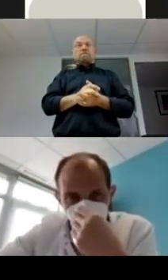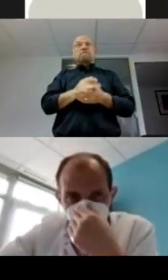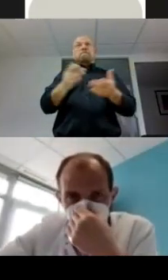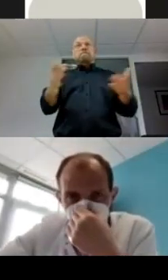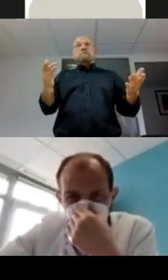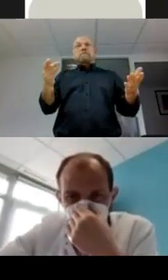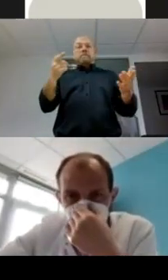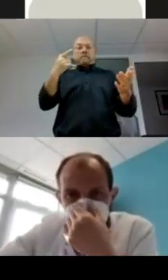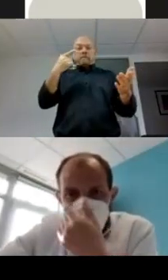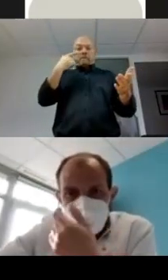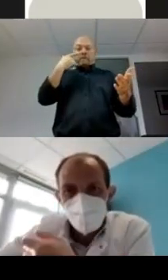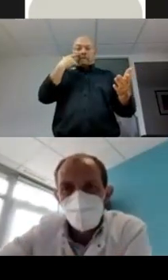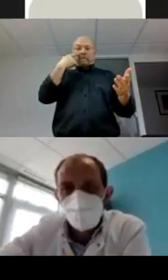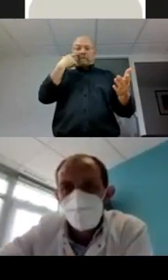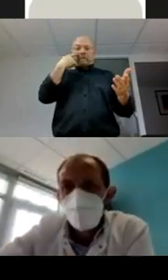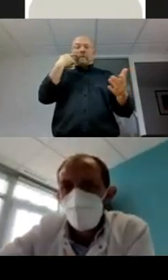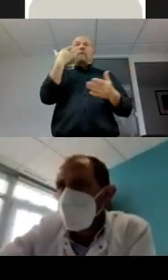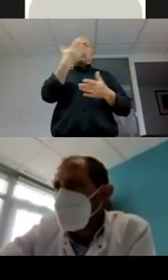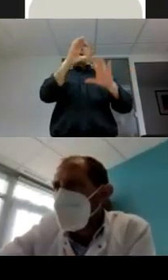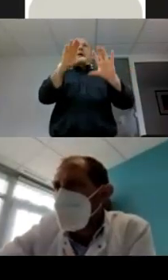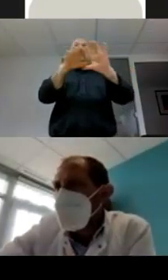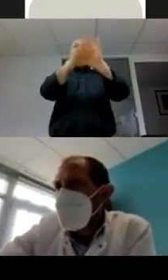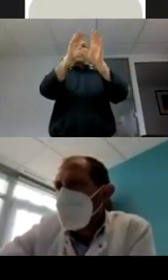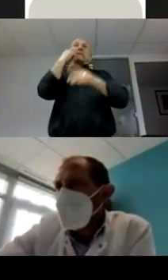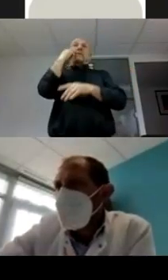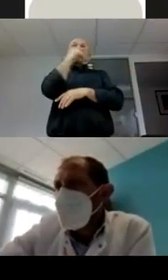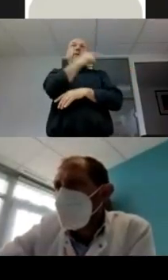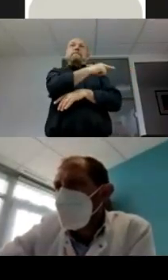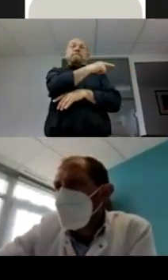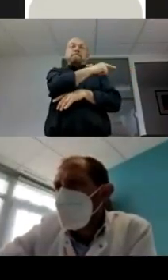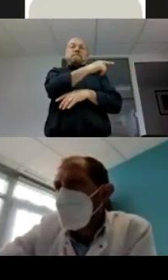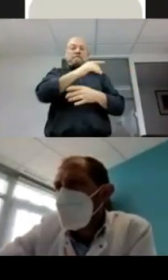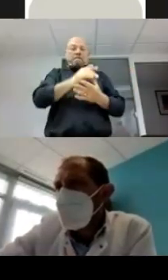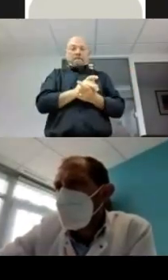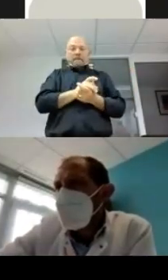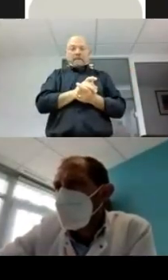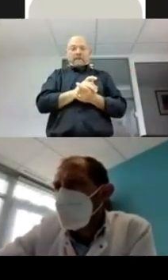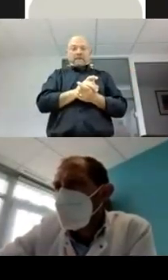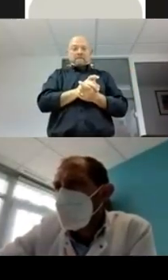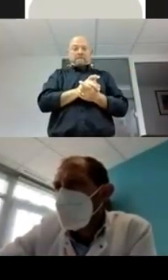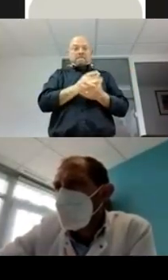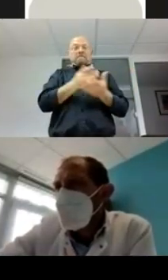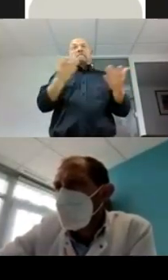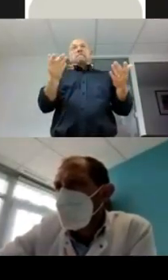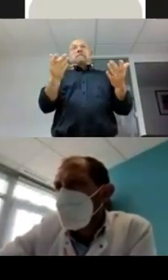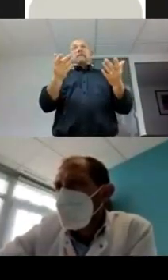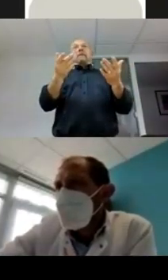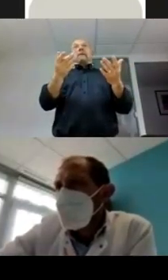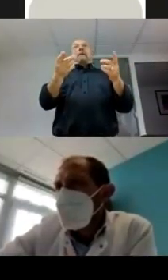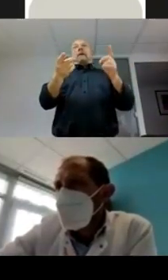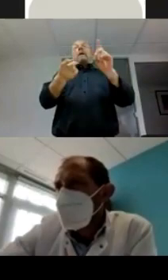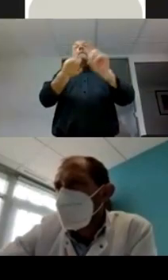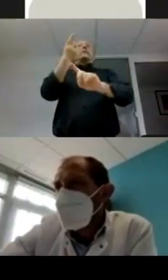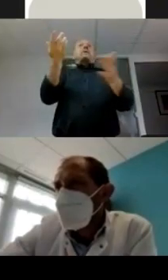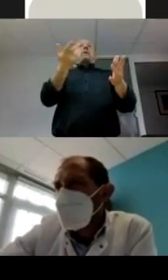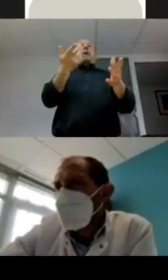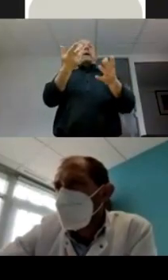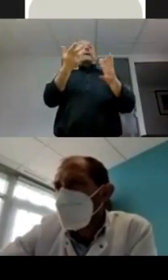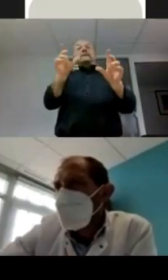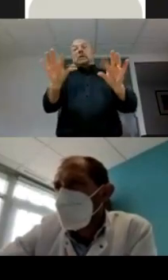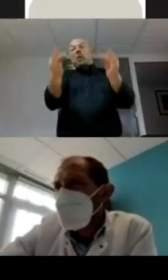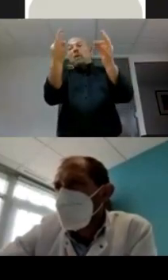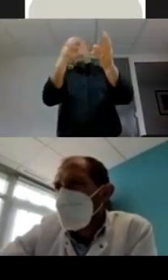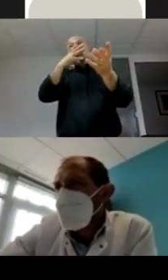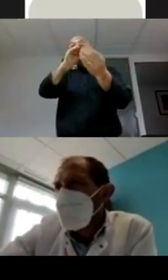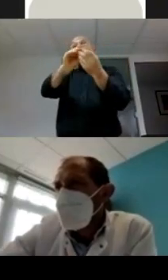Et ce qui est, alors je ne sais pas si on voit la droite de la diapositive, mais oui. Mais donc,